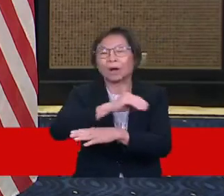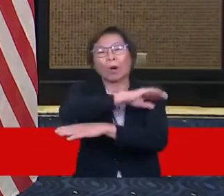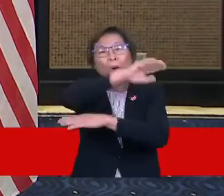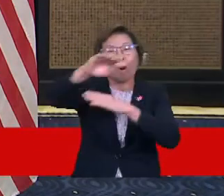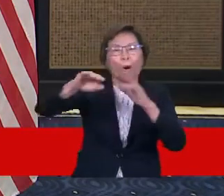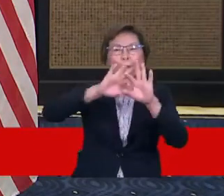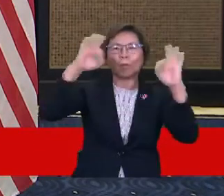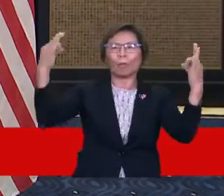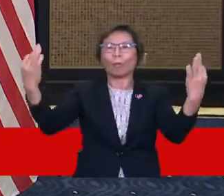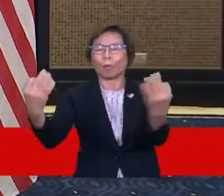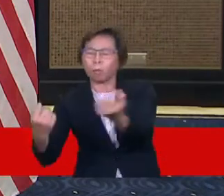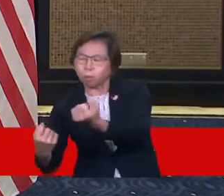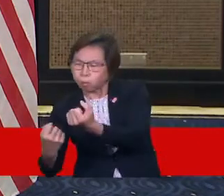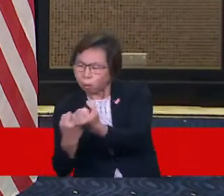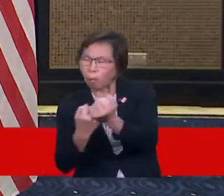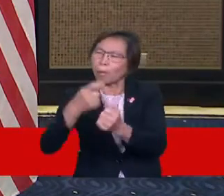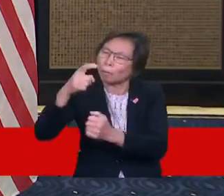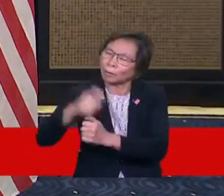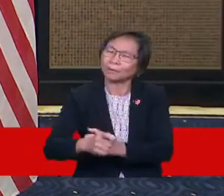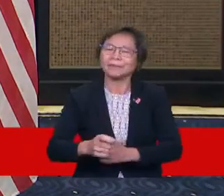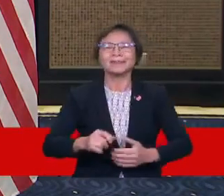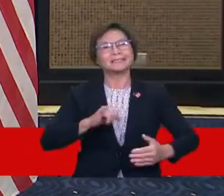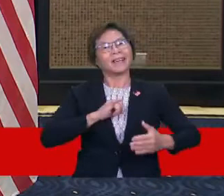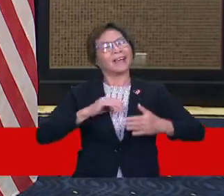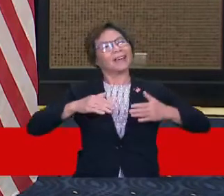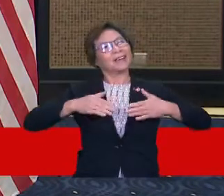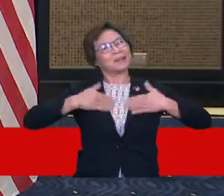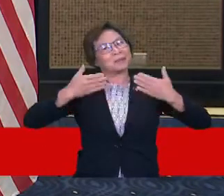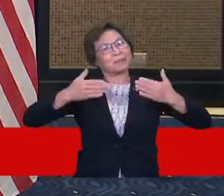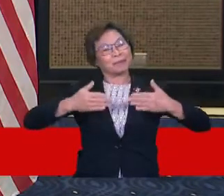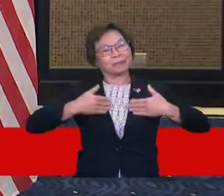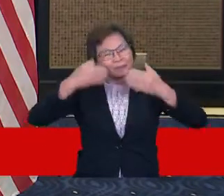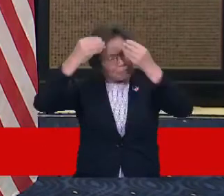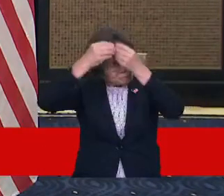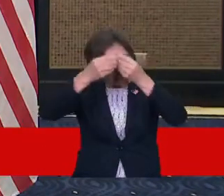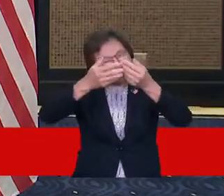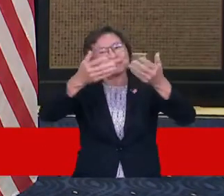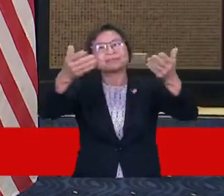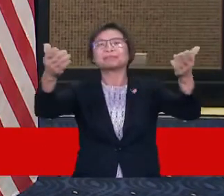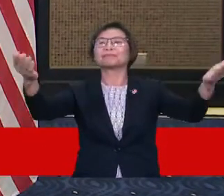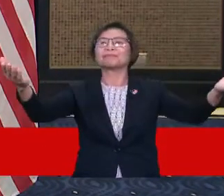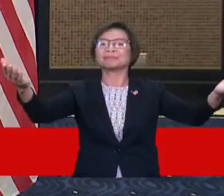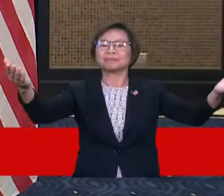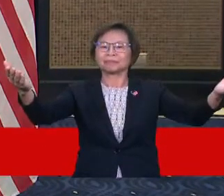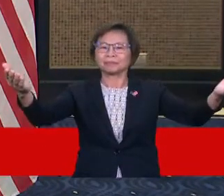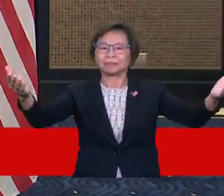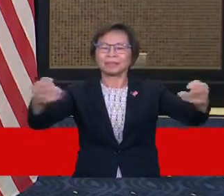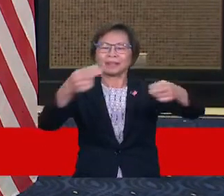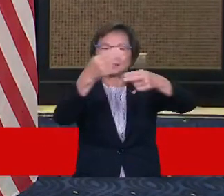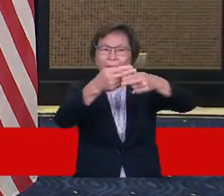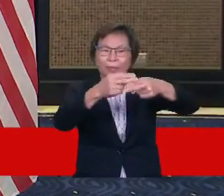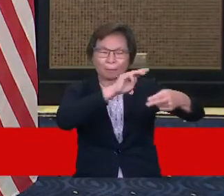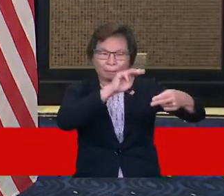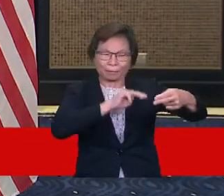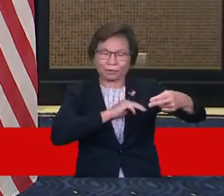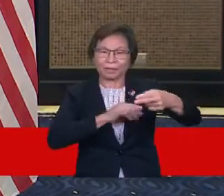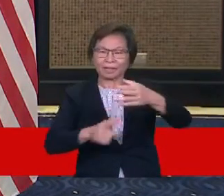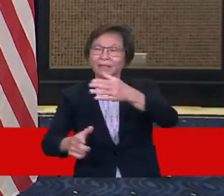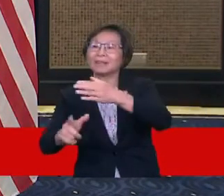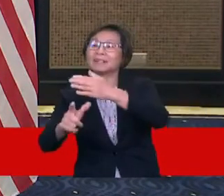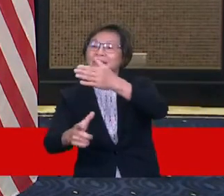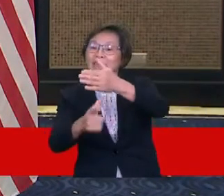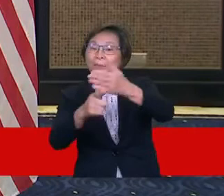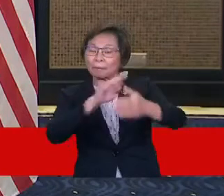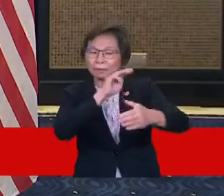besar Hai dengan sukacita aja Hai saya mengumkan senarai menteri dan timbalan